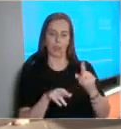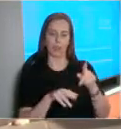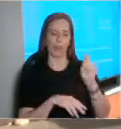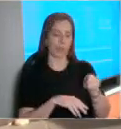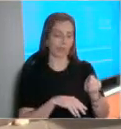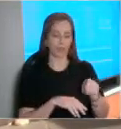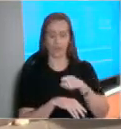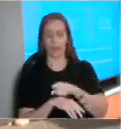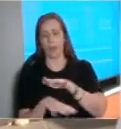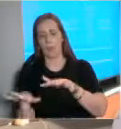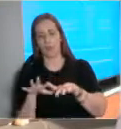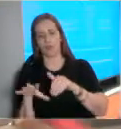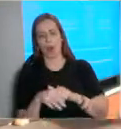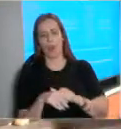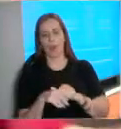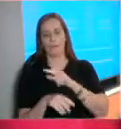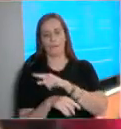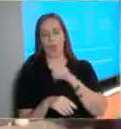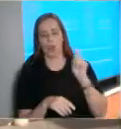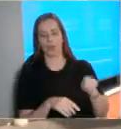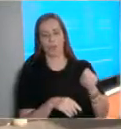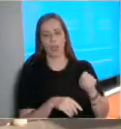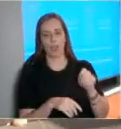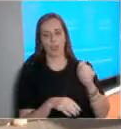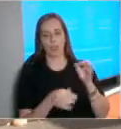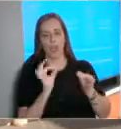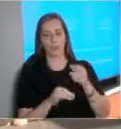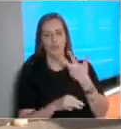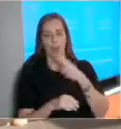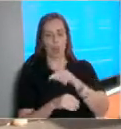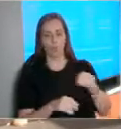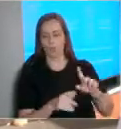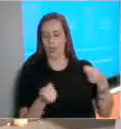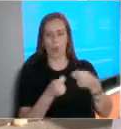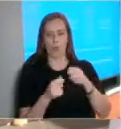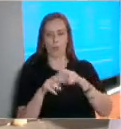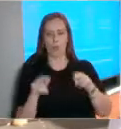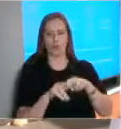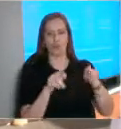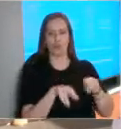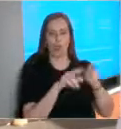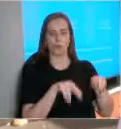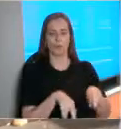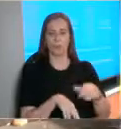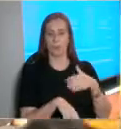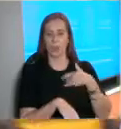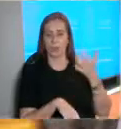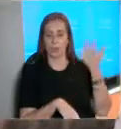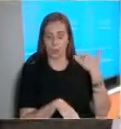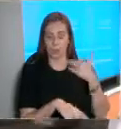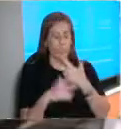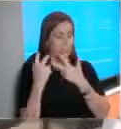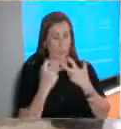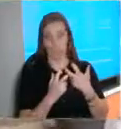המחוקקת לרשות המבצעת ולרשות השופטת. ולא תהיה תלות בין רשות אחת לשנייה. אני הייתי